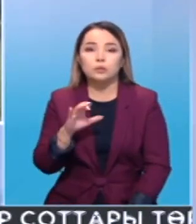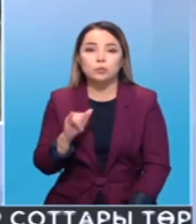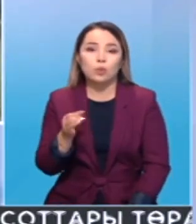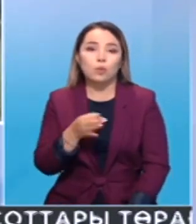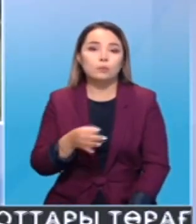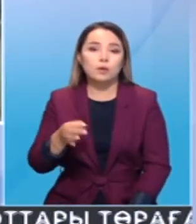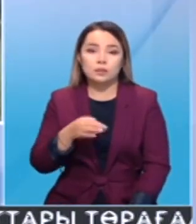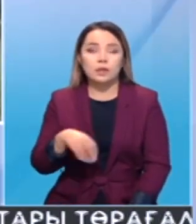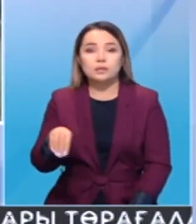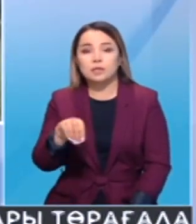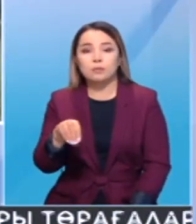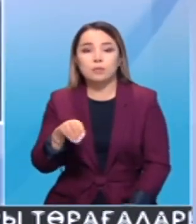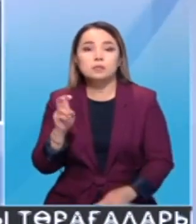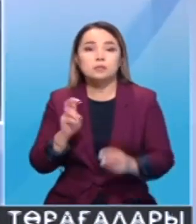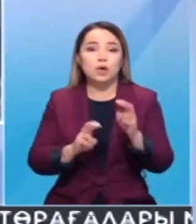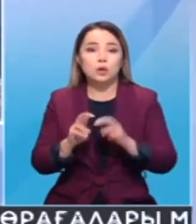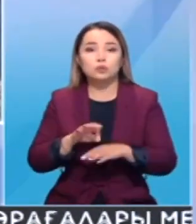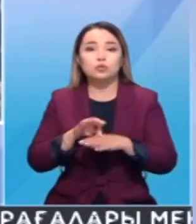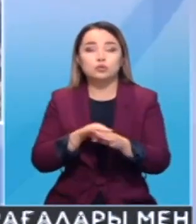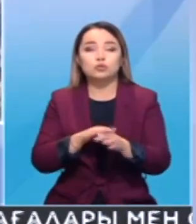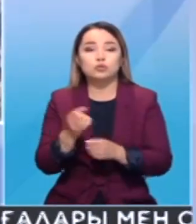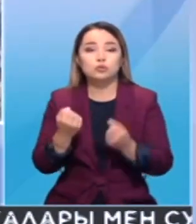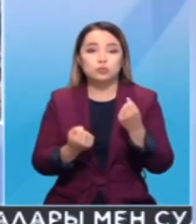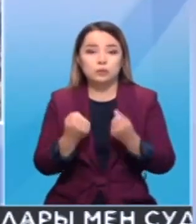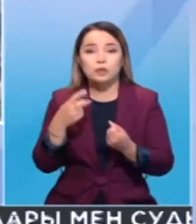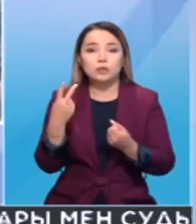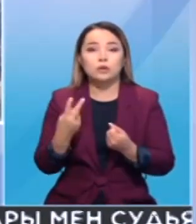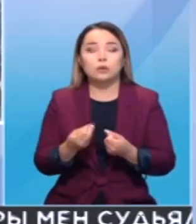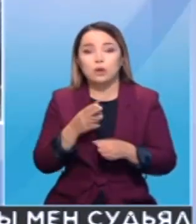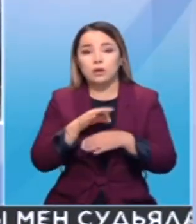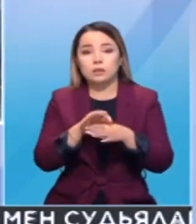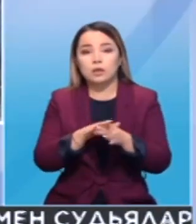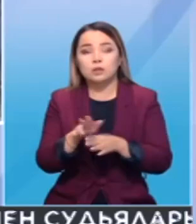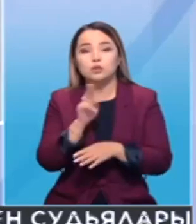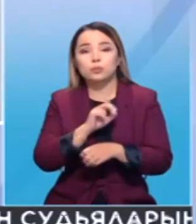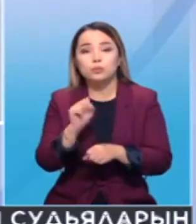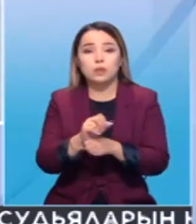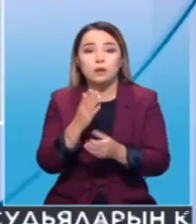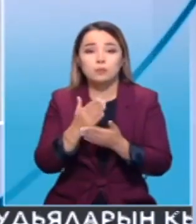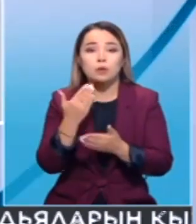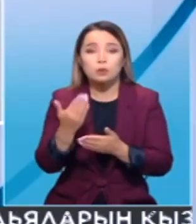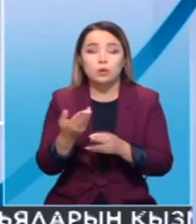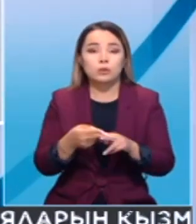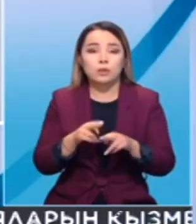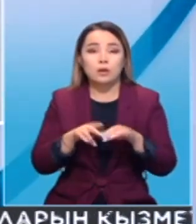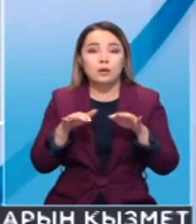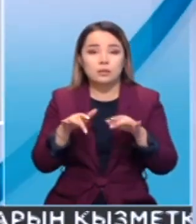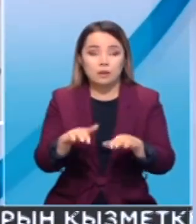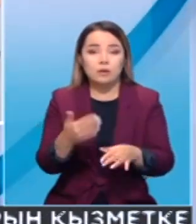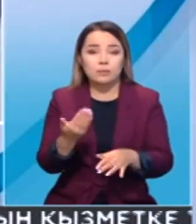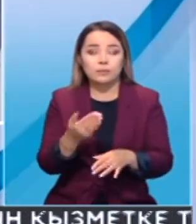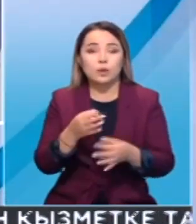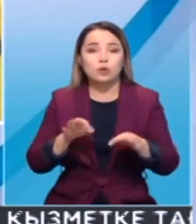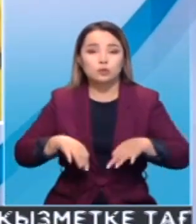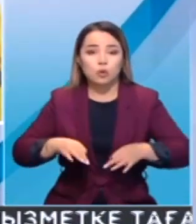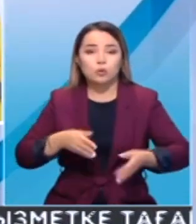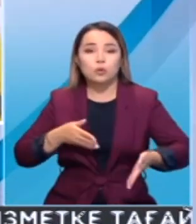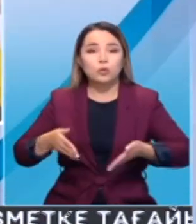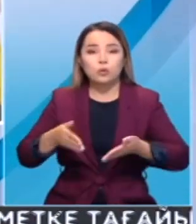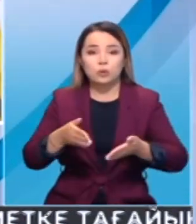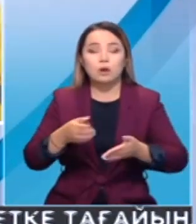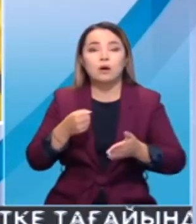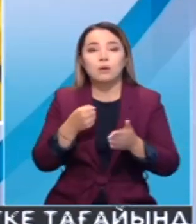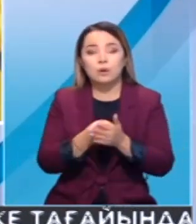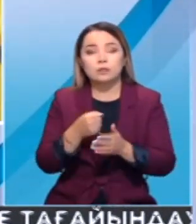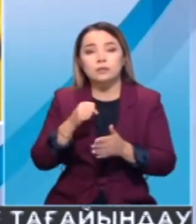Жетісу облысындағы цемент зауытының жүргізушілері екінші күн қатарынан жұмысын тоқтатты. Олардың бұндай әрекетке баруына жол көлік апатының